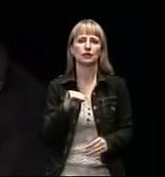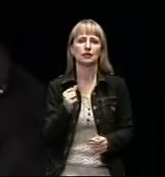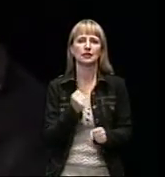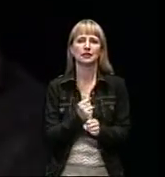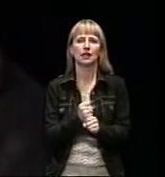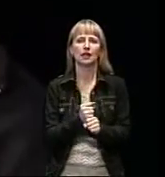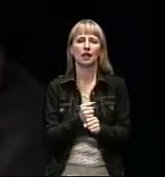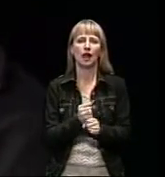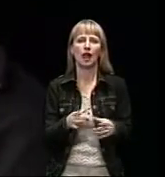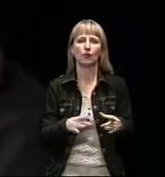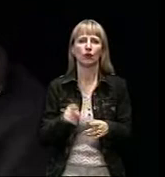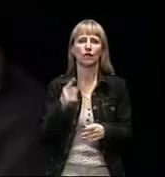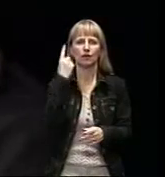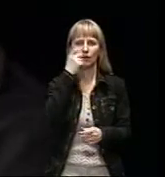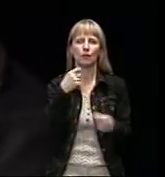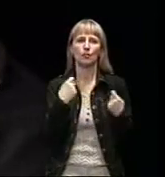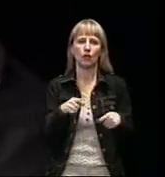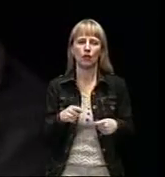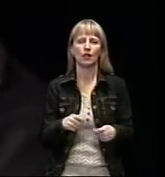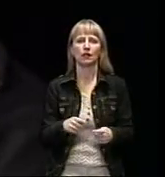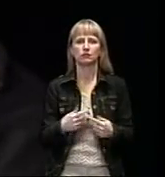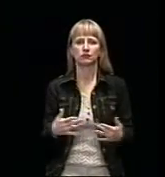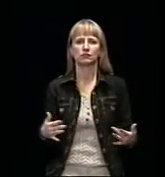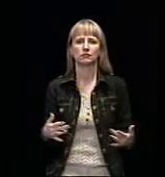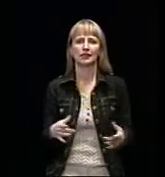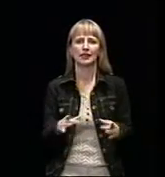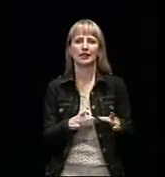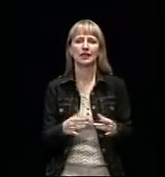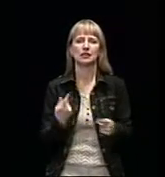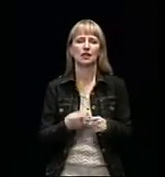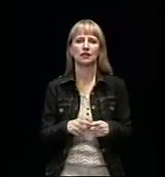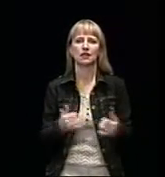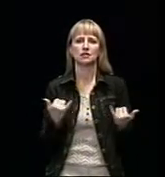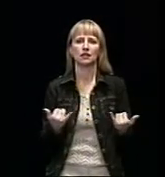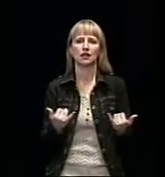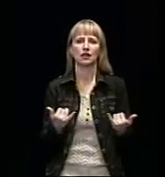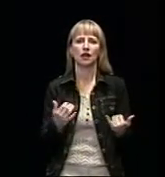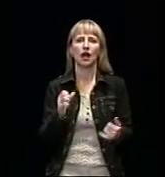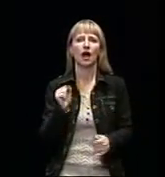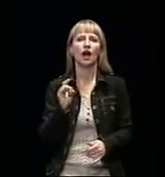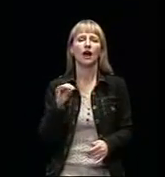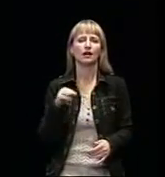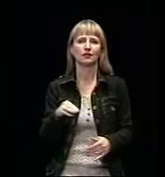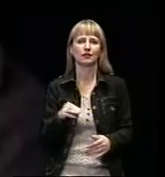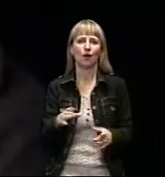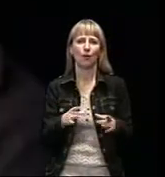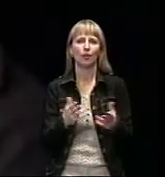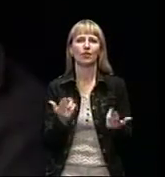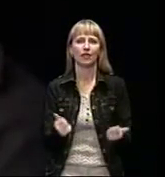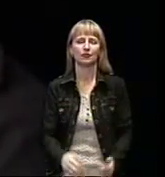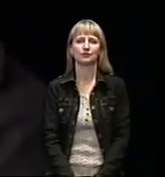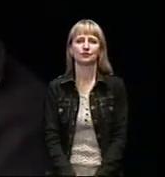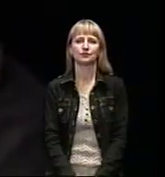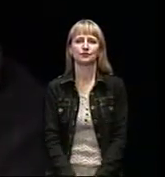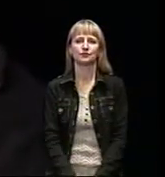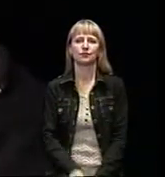Фейсбуці, там вся інформація про запись, про нас. Ну, диск – це зараз такий арт-об'єкт, скажімо, так? Так.